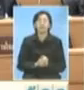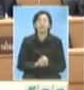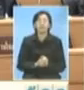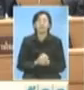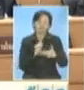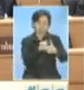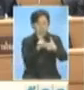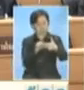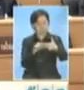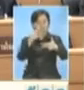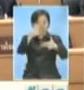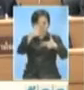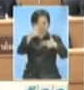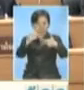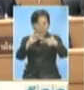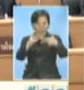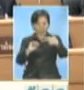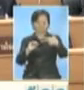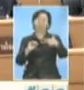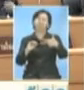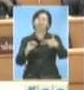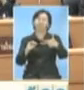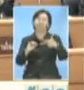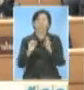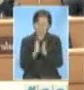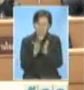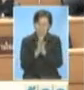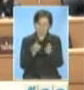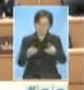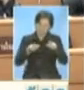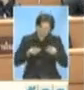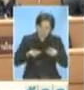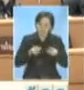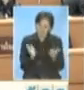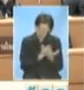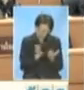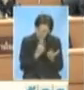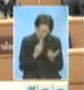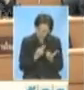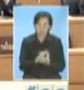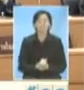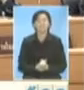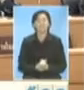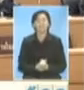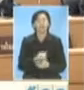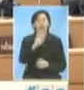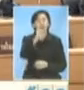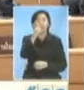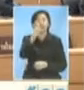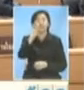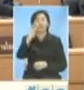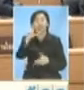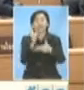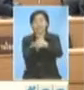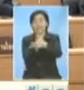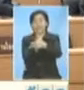นี่คือรายละเอียดที่ผมได้มาจากท่านกรรมาธิการนี่แหละครับคราวนี้ผมไปดูในส่วนที่เป็น118ล้านที่ไปชัก